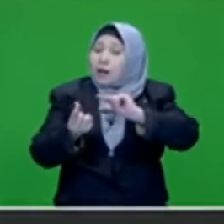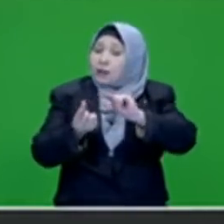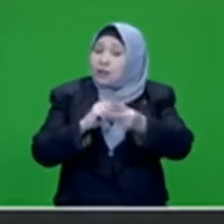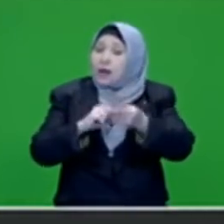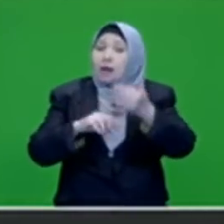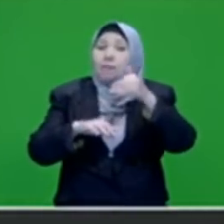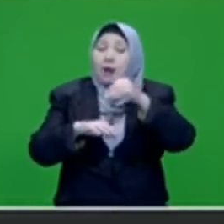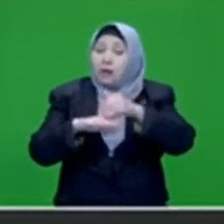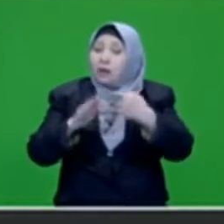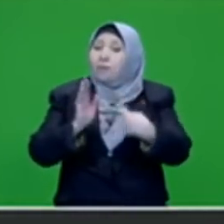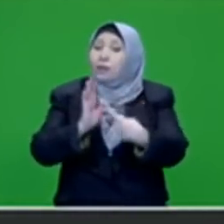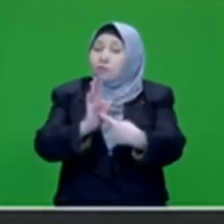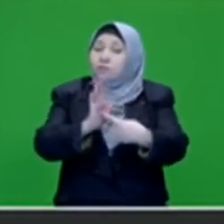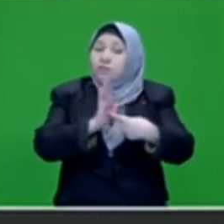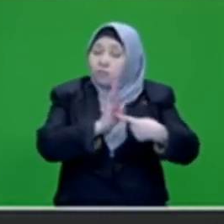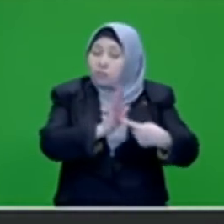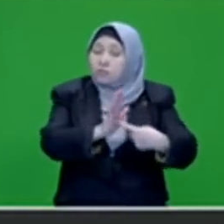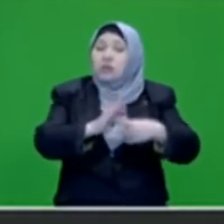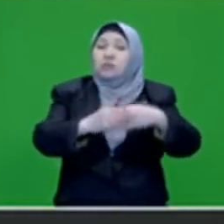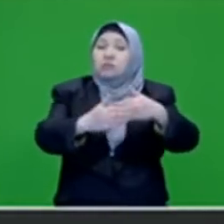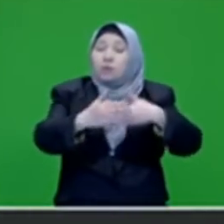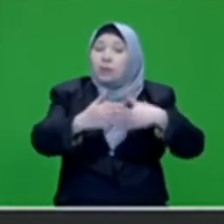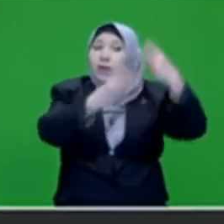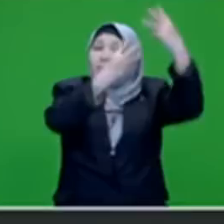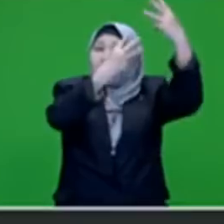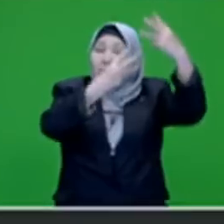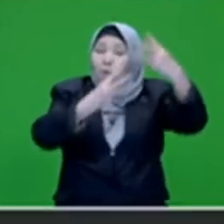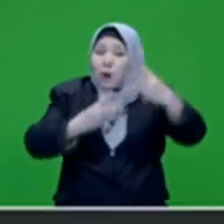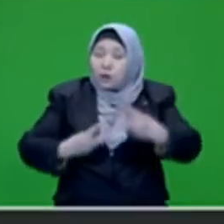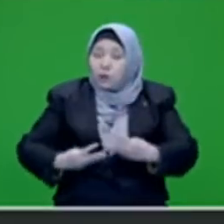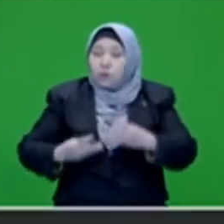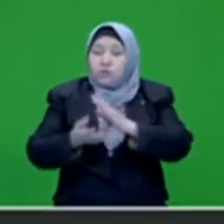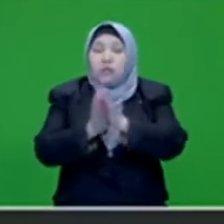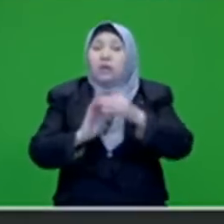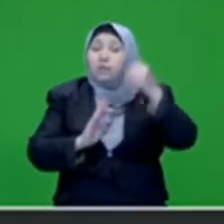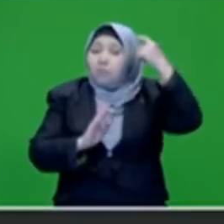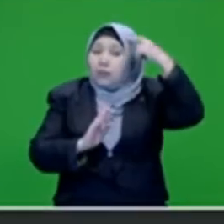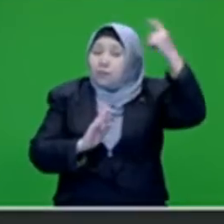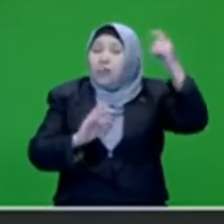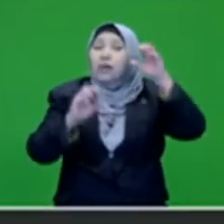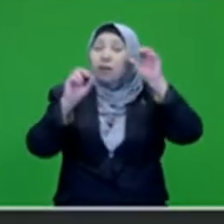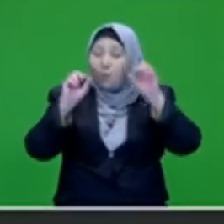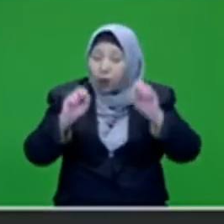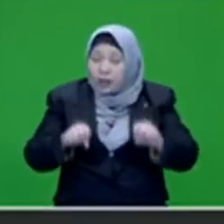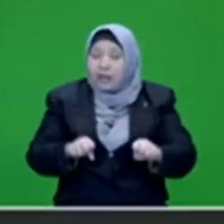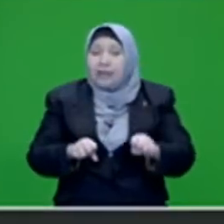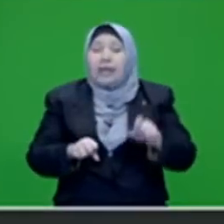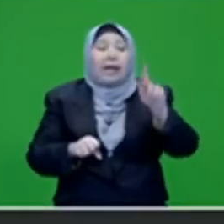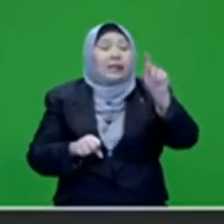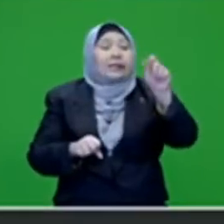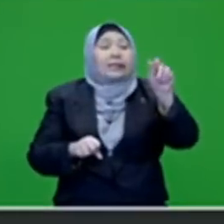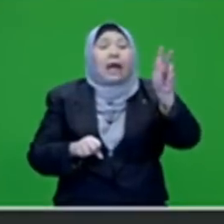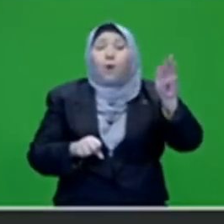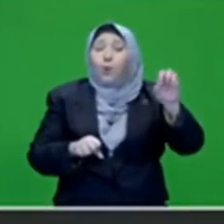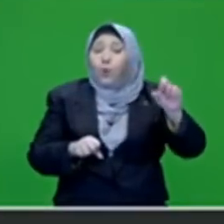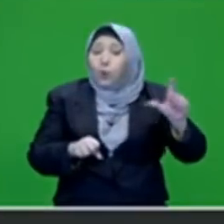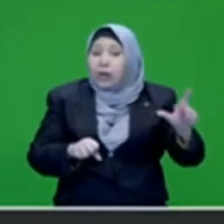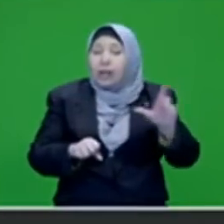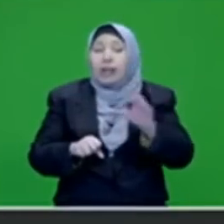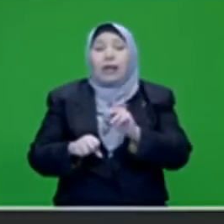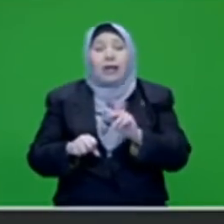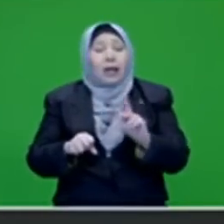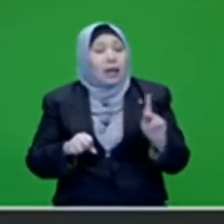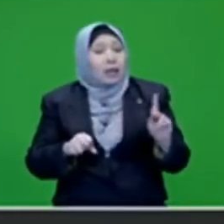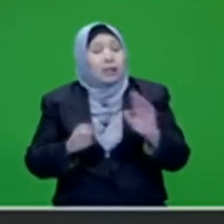kepada petunjuk-petunjuk yang sebelum ini adalah wahyu. Maksud mimpi yang boleh ditakwilkan. Jadi Nabi Allah Yusuf AS,